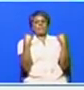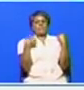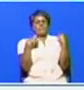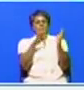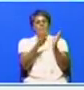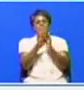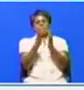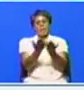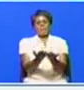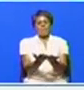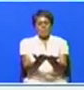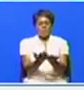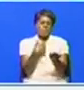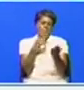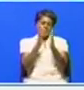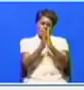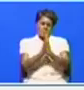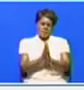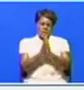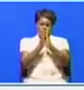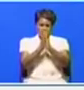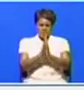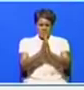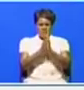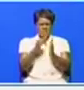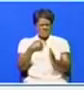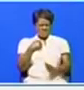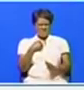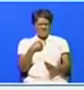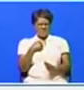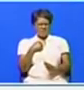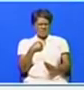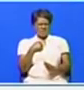Biblia. Nikaomba kwa sababu sikuwa najisikia ni kama